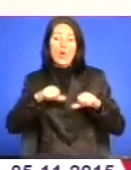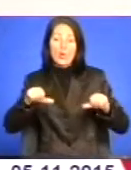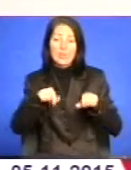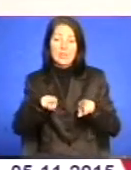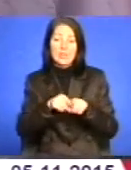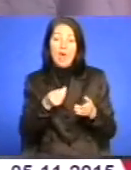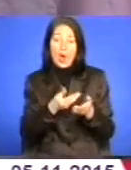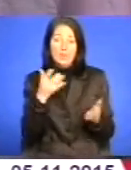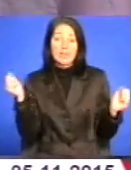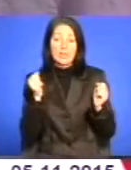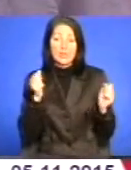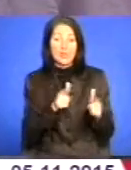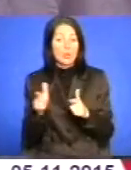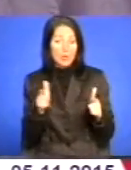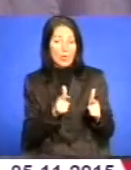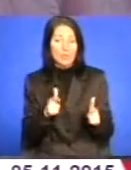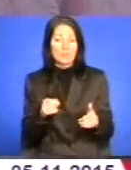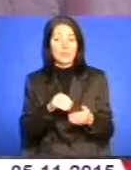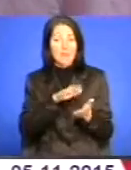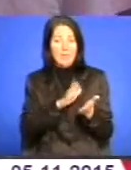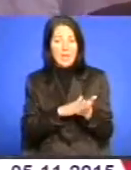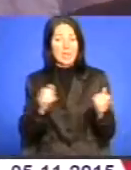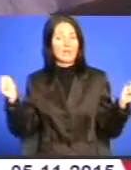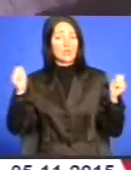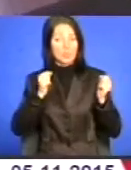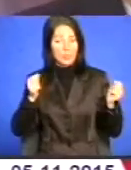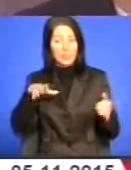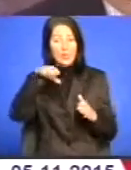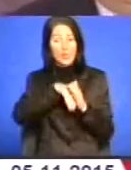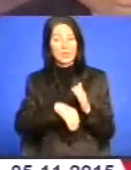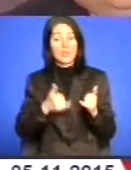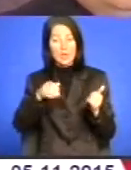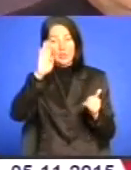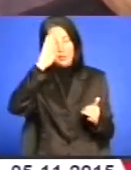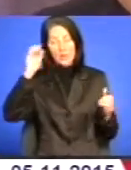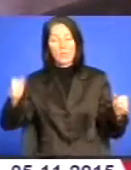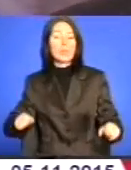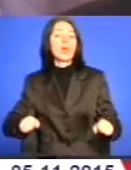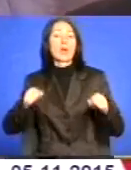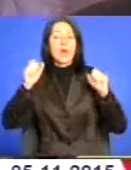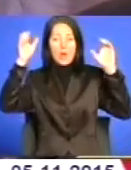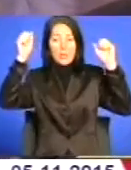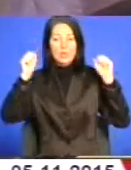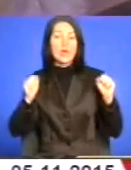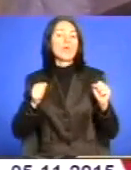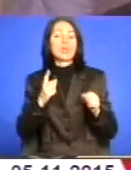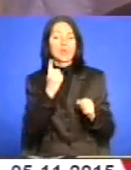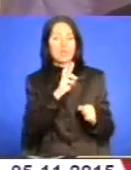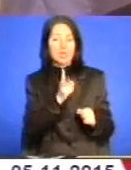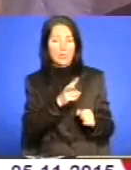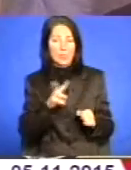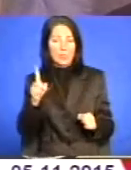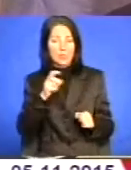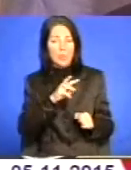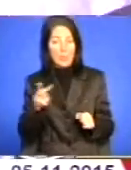підготовки. Заліки по фізичній підготовці входять для чоловіків підтягування – 1 км і 100 м, для жінок – віджимання